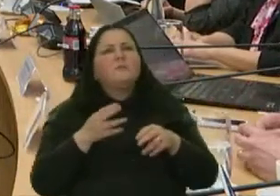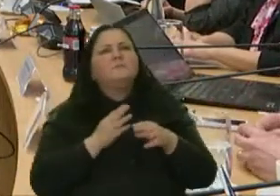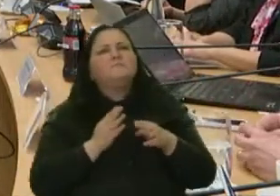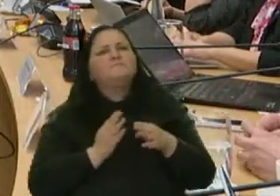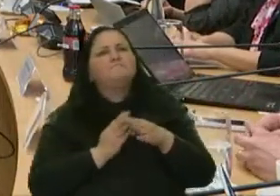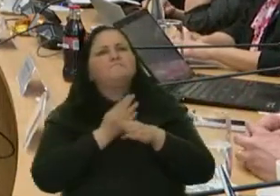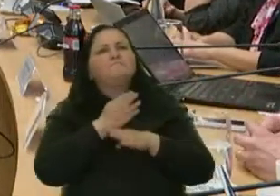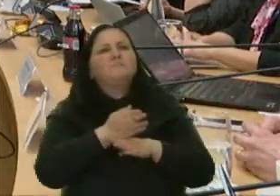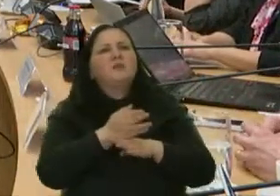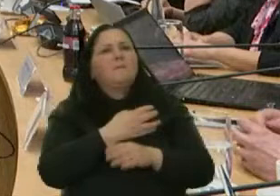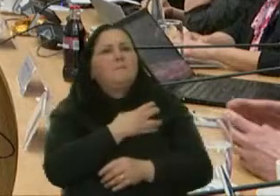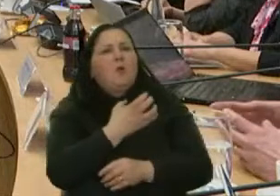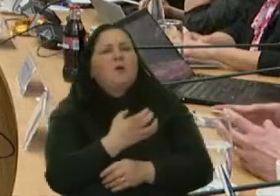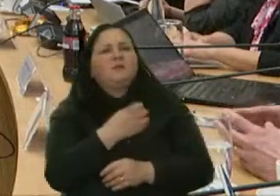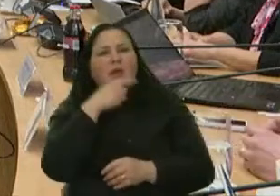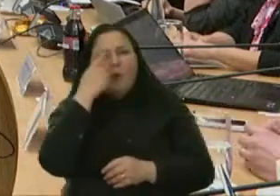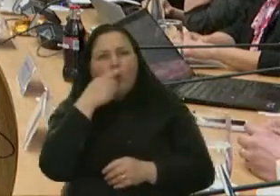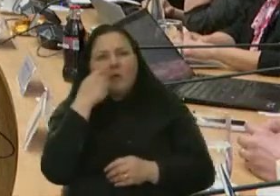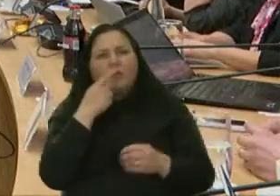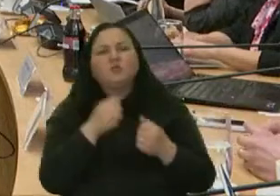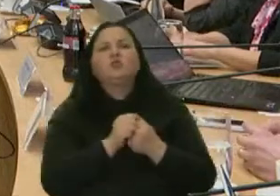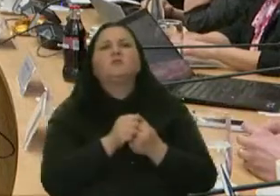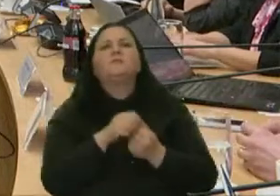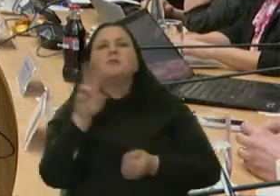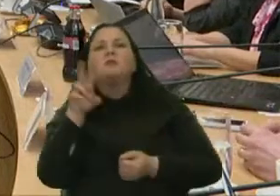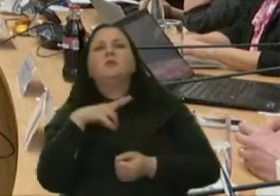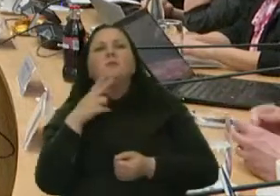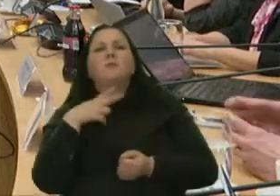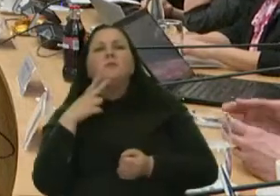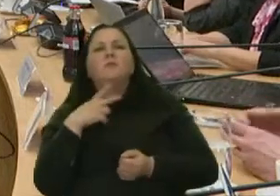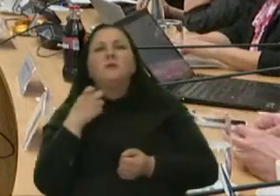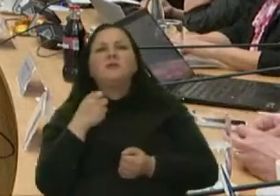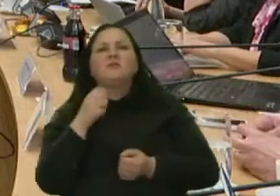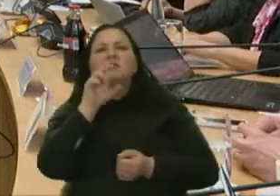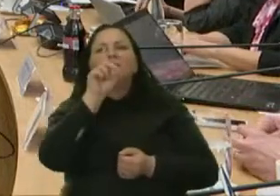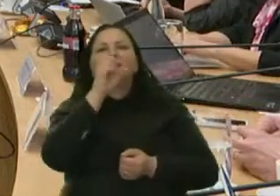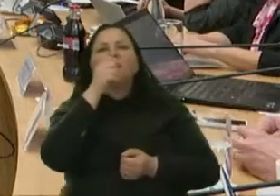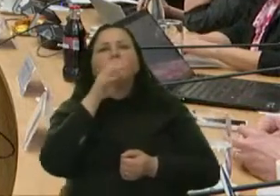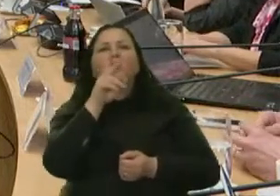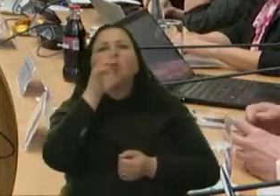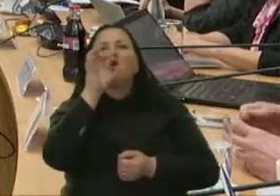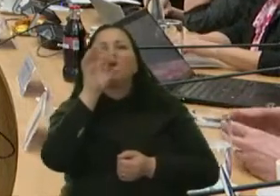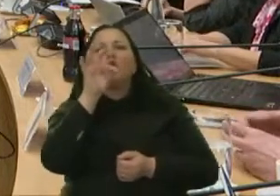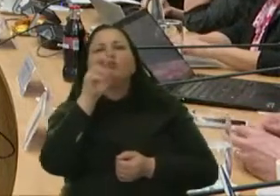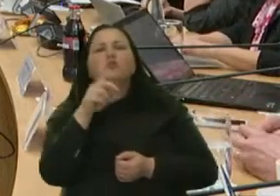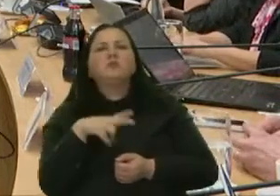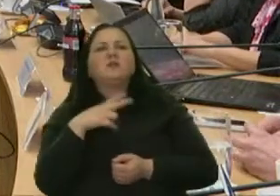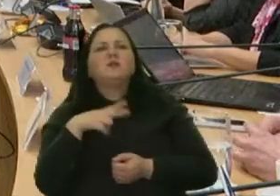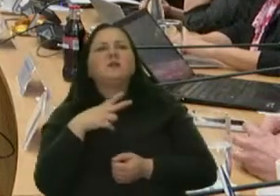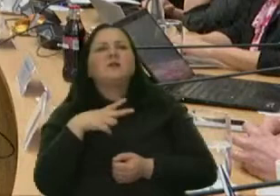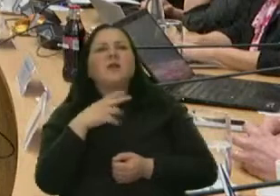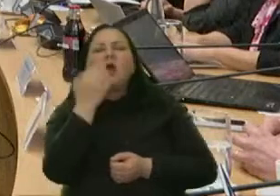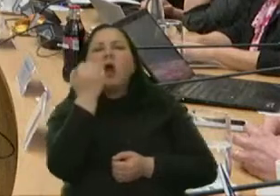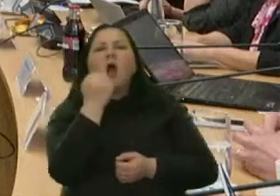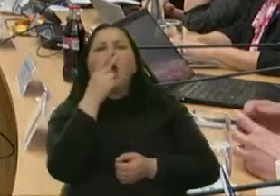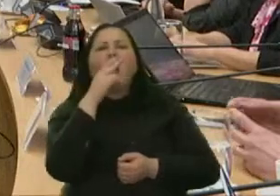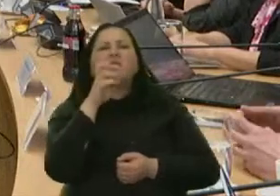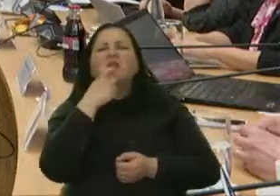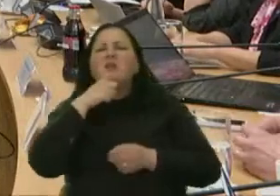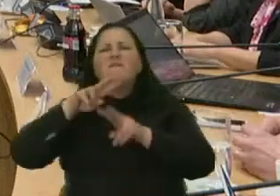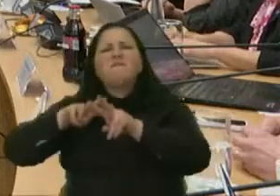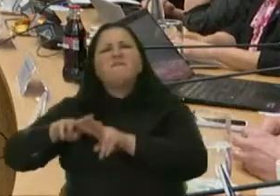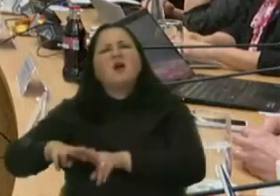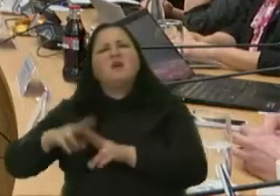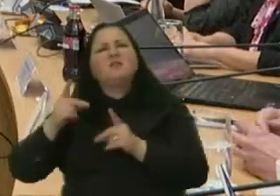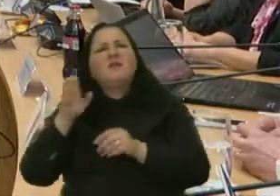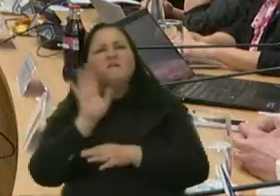patrimoniul municipiului mai este în Dâmbu rotund arhiva de film care